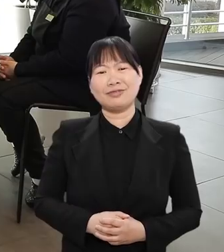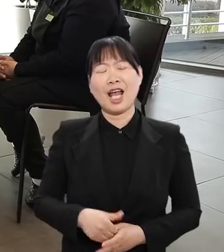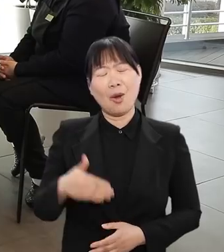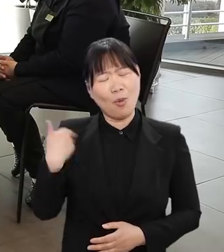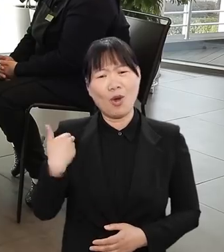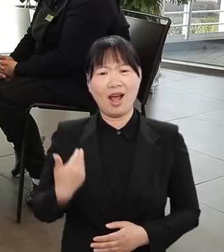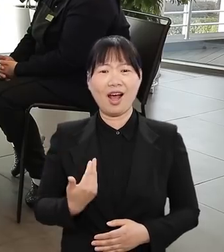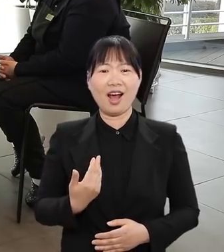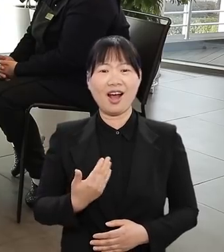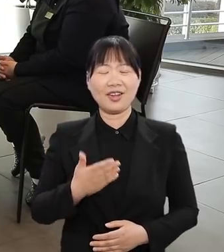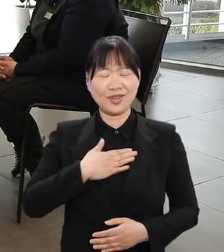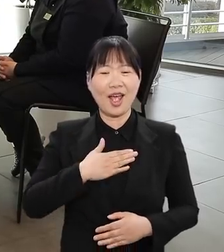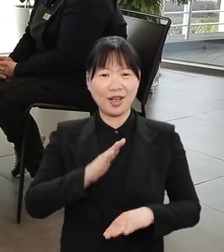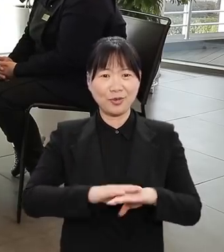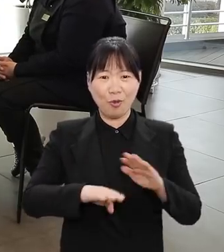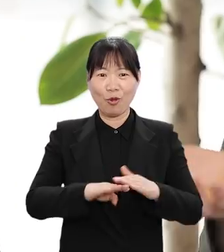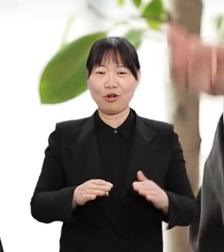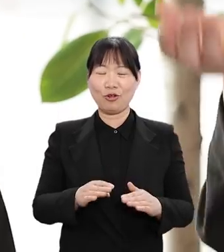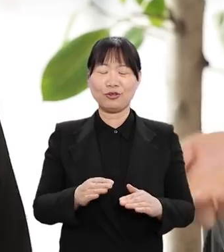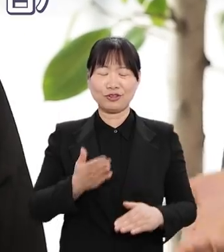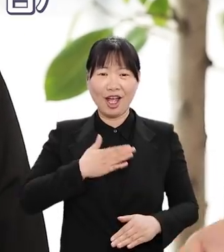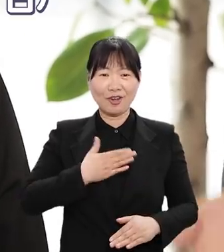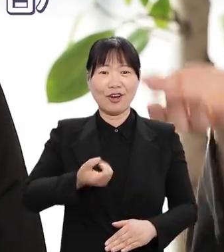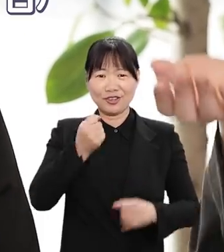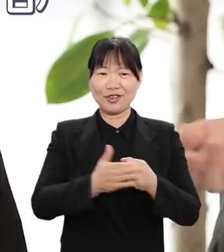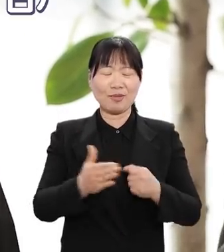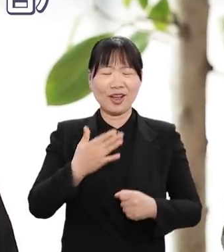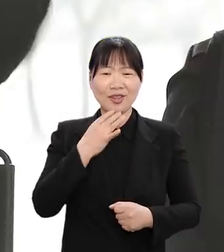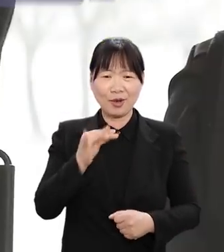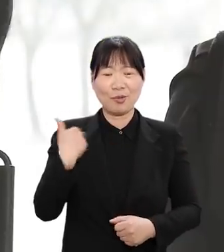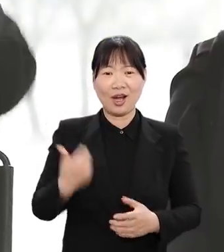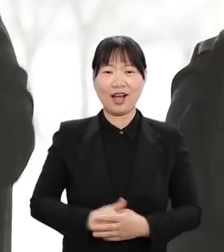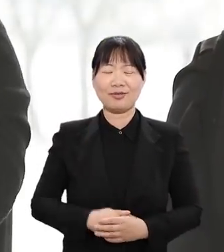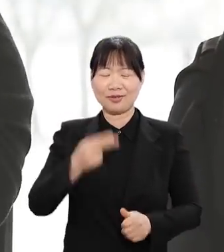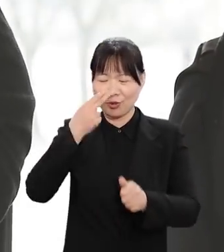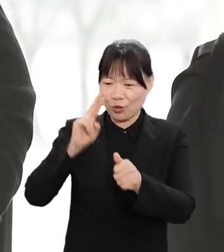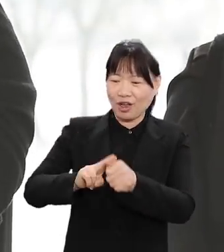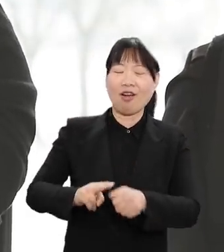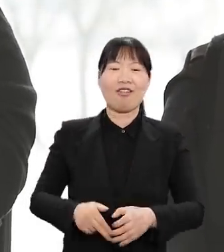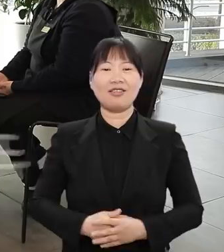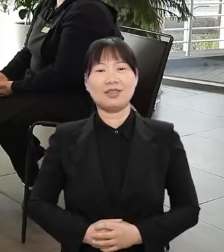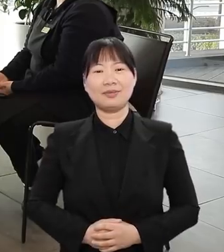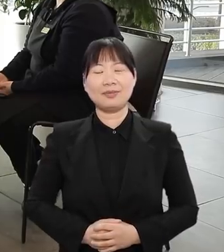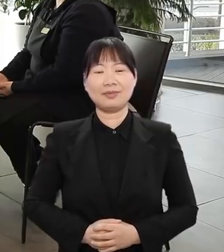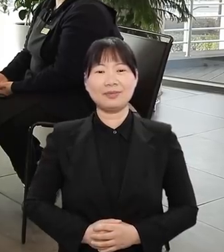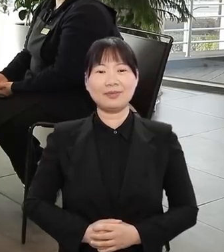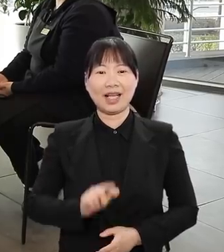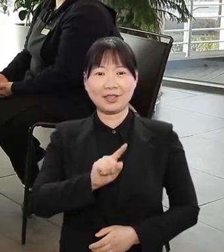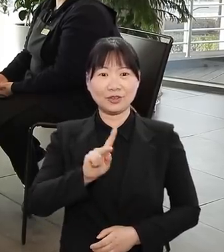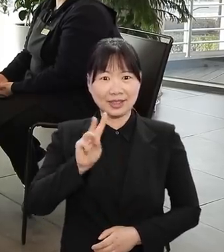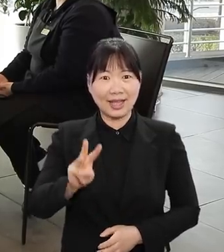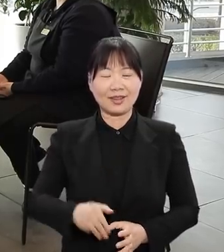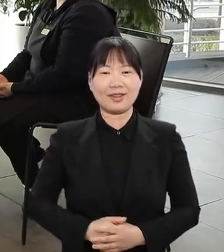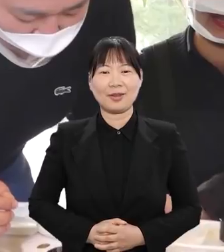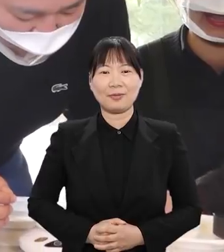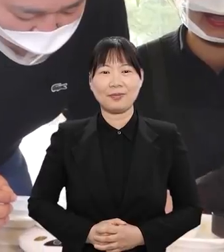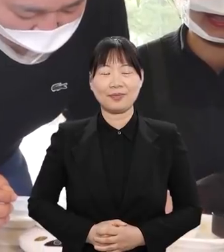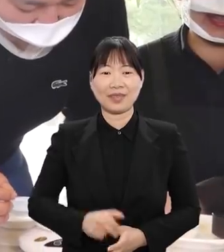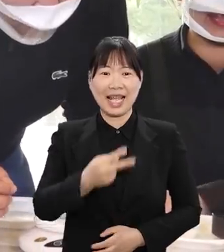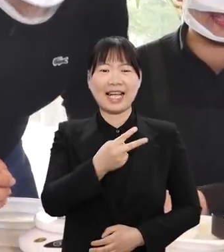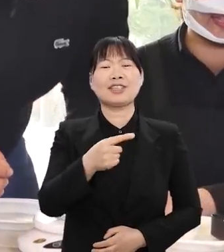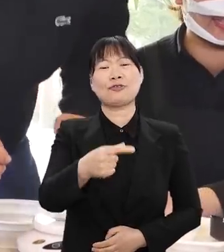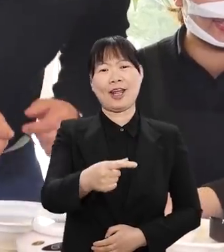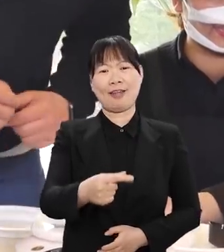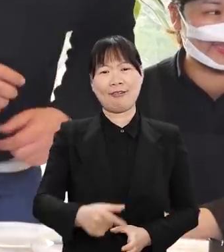모르겠어요. 당연히 모르지. 내 손인데 둘 다. 둘 다 내 손인데 당연히. 도전! 도전! 자, 둘, 셋. 자,